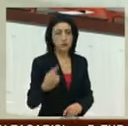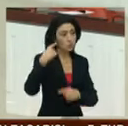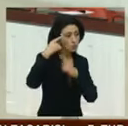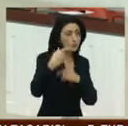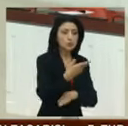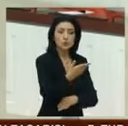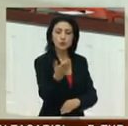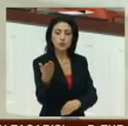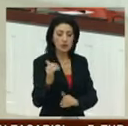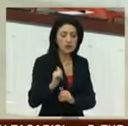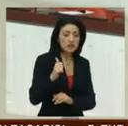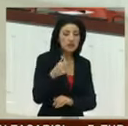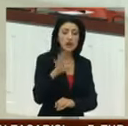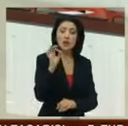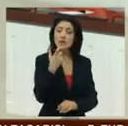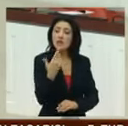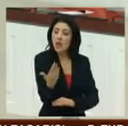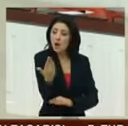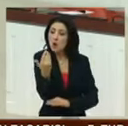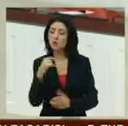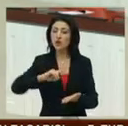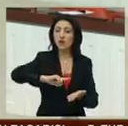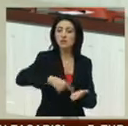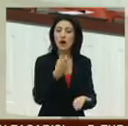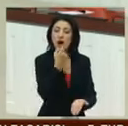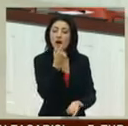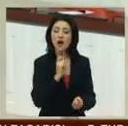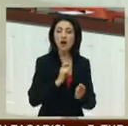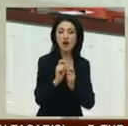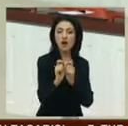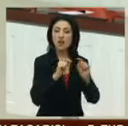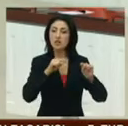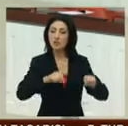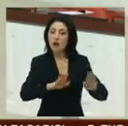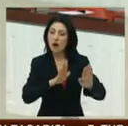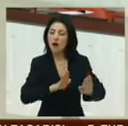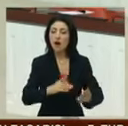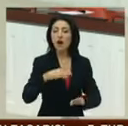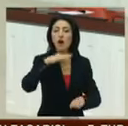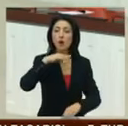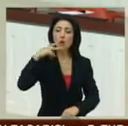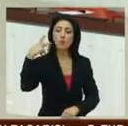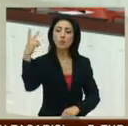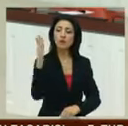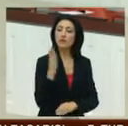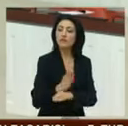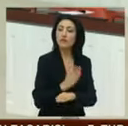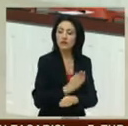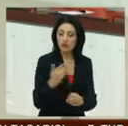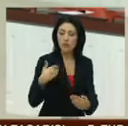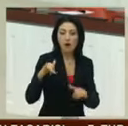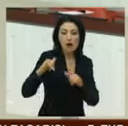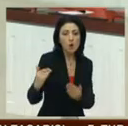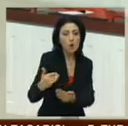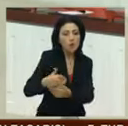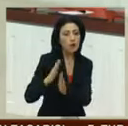Düşünün ki yarım yüzyıl önce imzalanmış Ankara Anlaşması halen Avrupa'daki vatandaşlarımızın haklarını korumaya